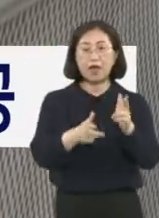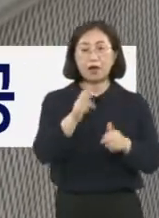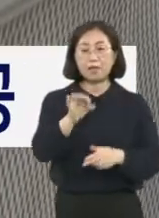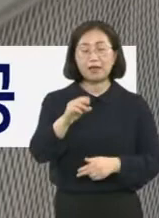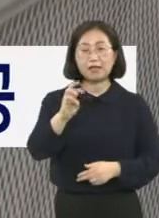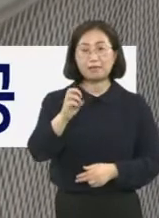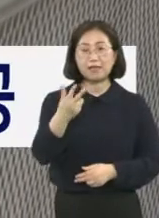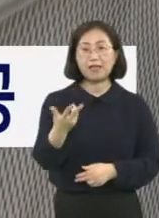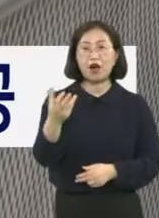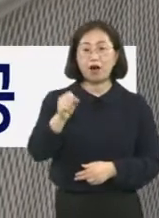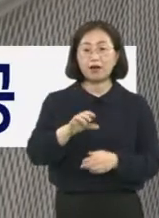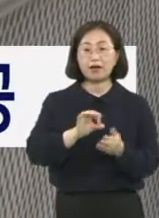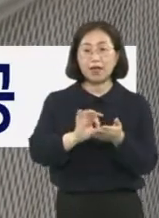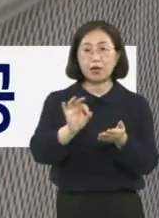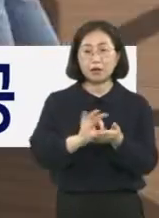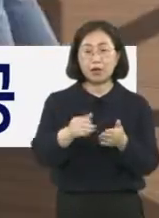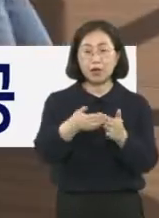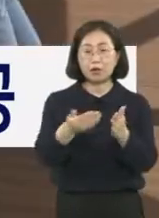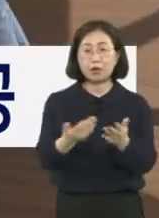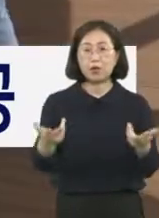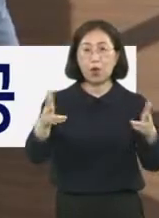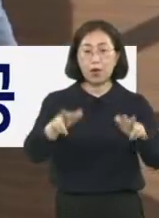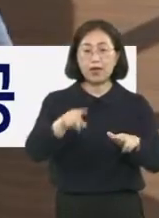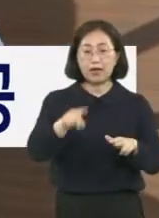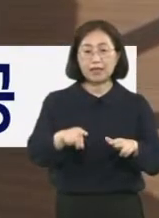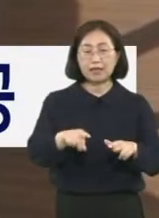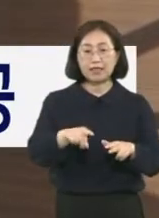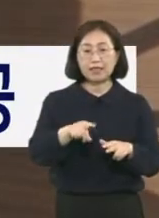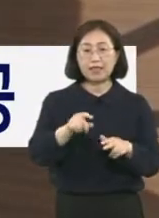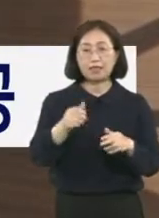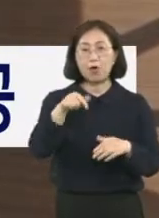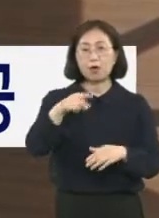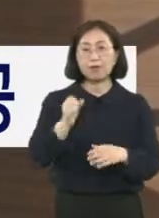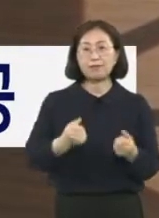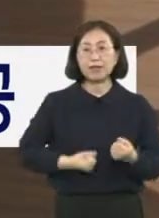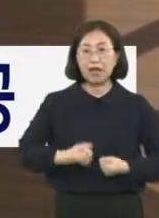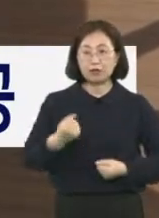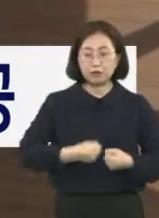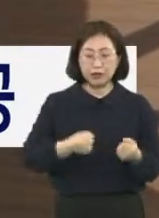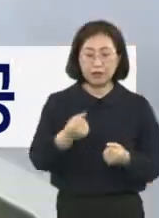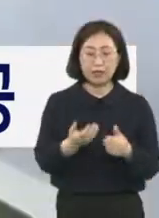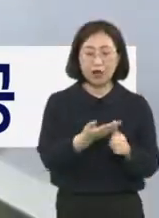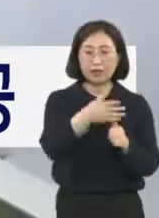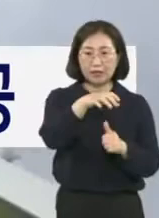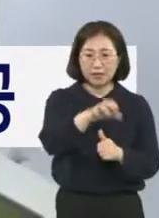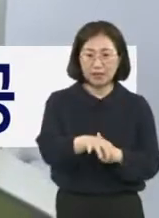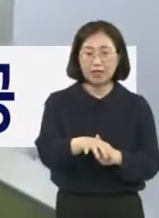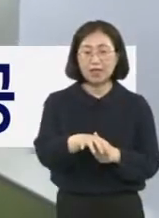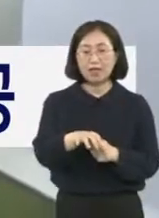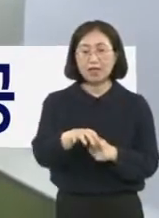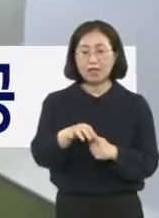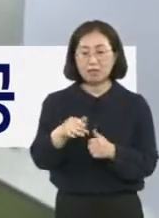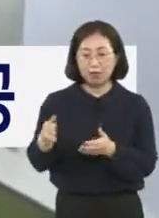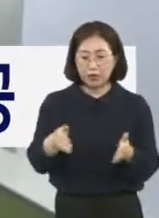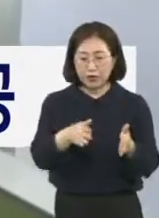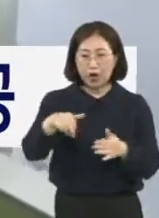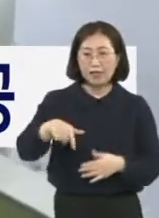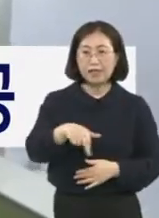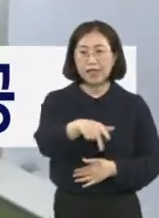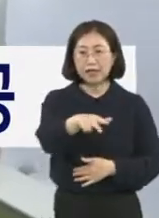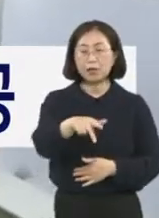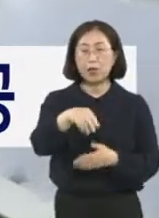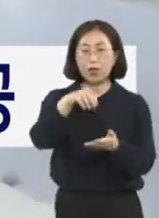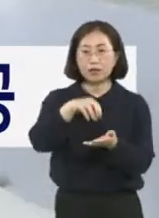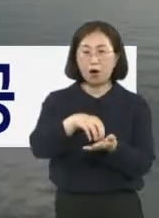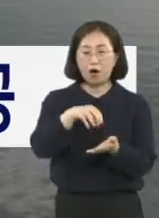763억 원이 투입된 성성호수공원에는 금개구리 서식처와 데크 산책길, 인공식물섬을 비롯해서